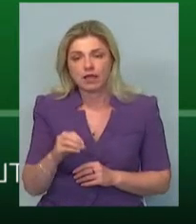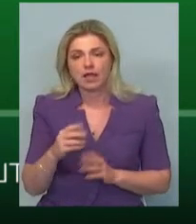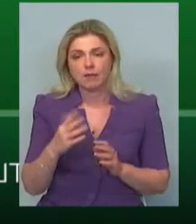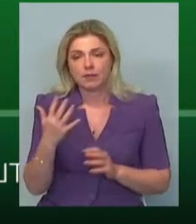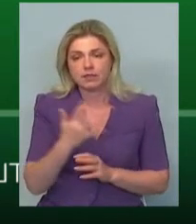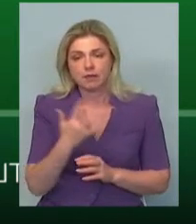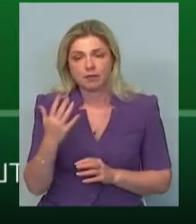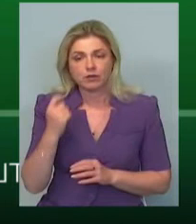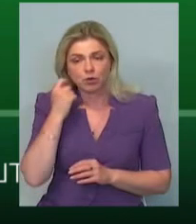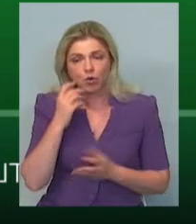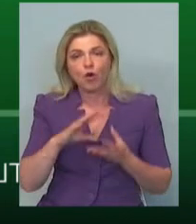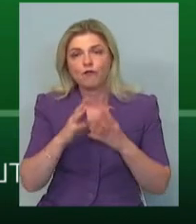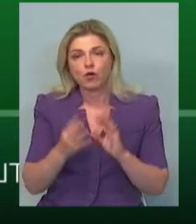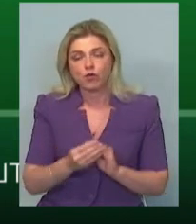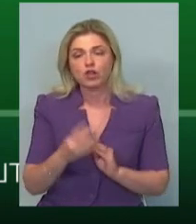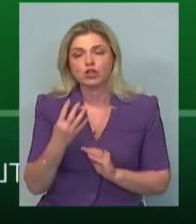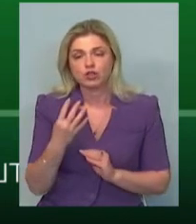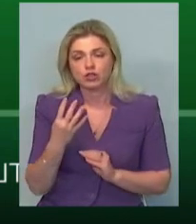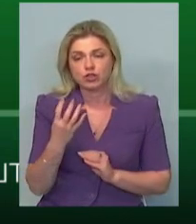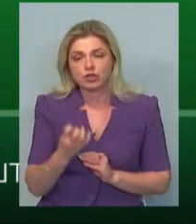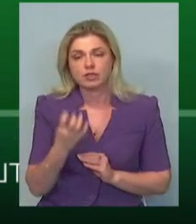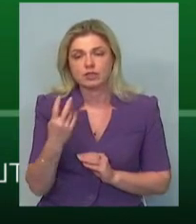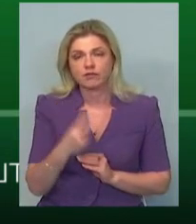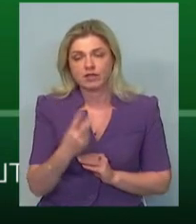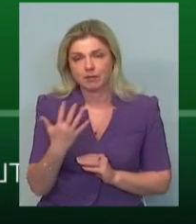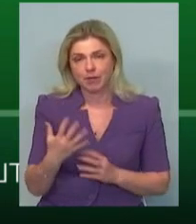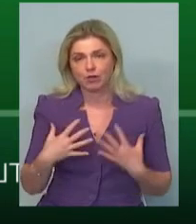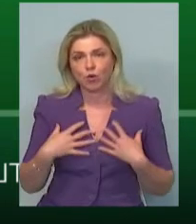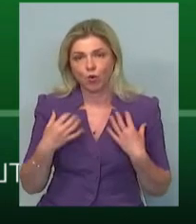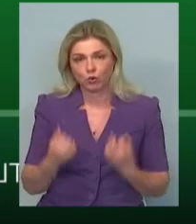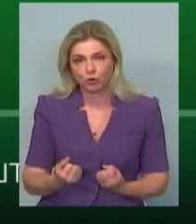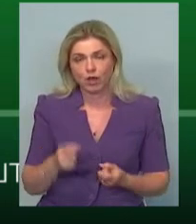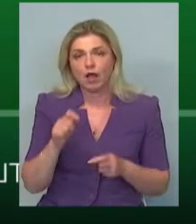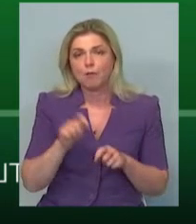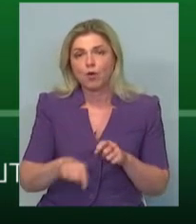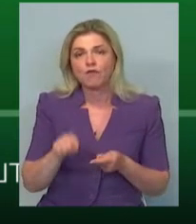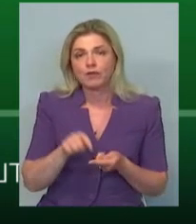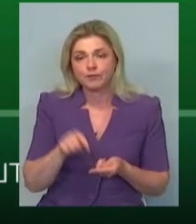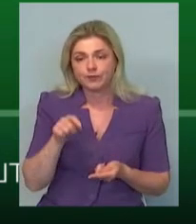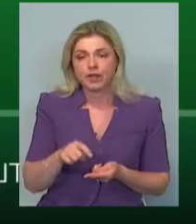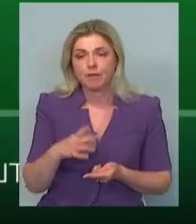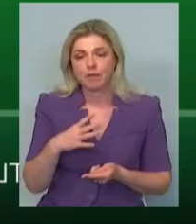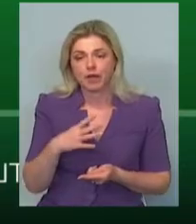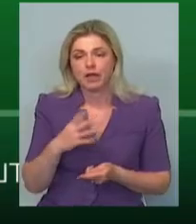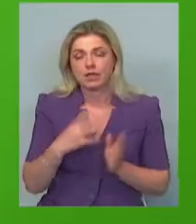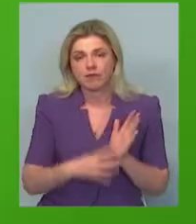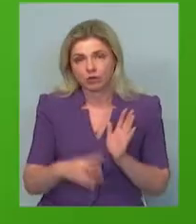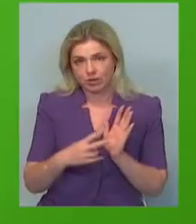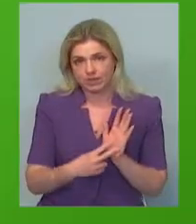маємо 425 одужавших. Обстежень методом ПЛР на сьогодні проведено 97.